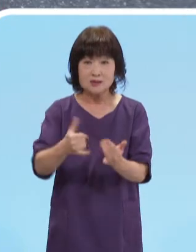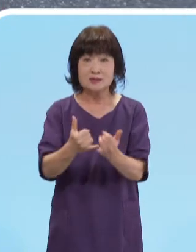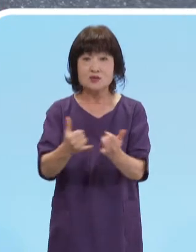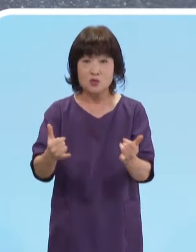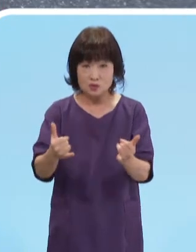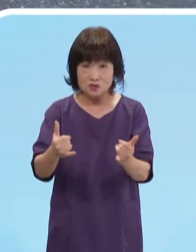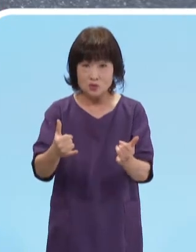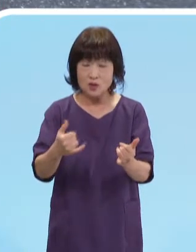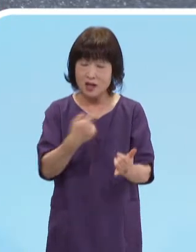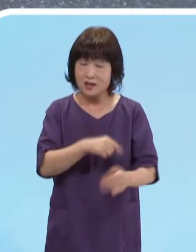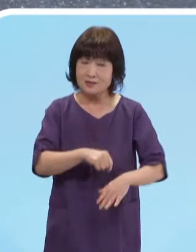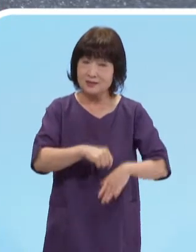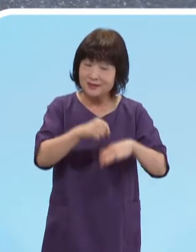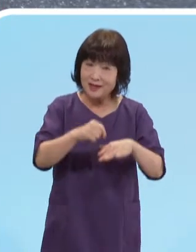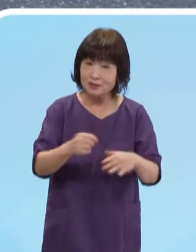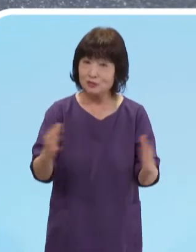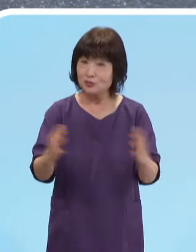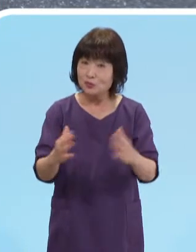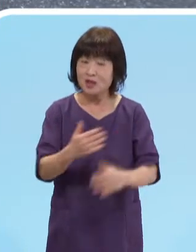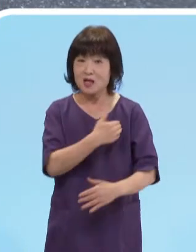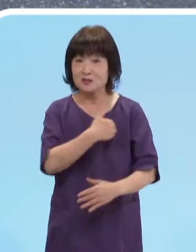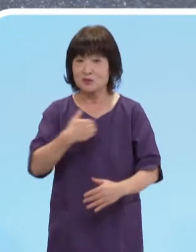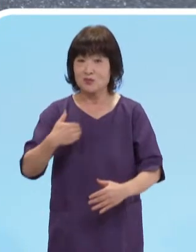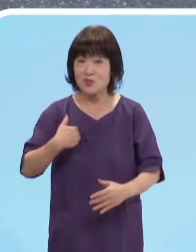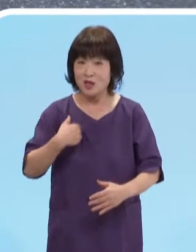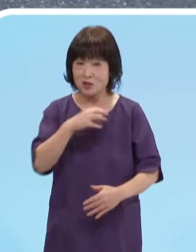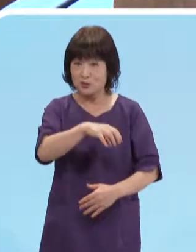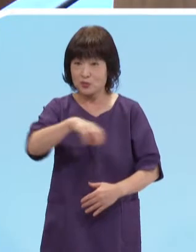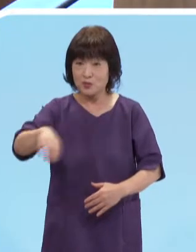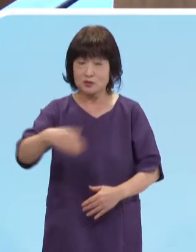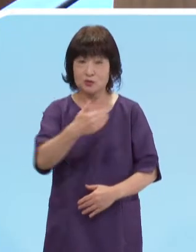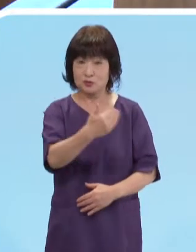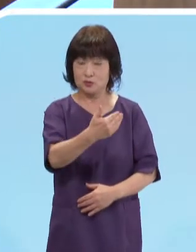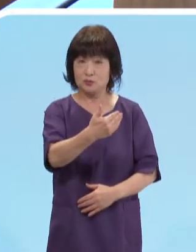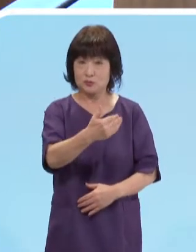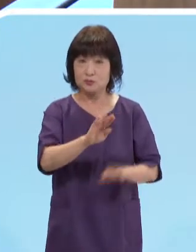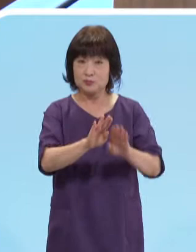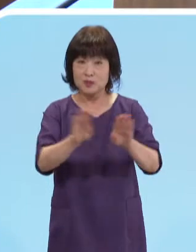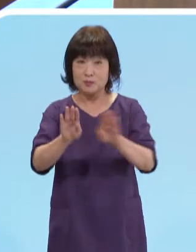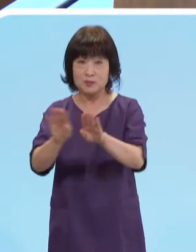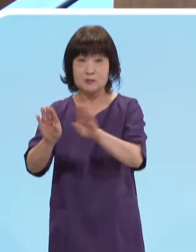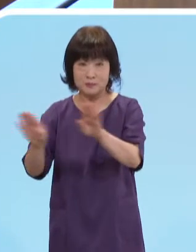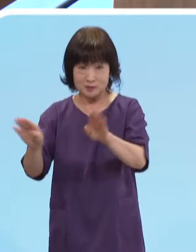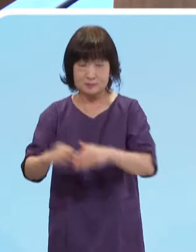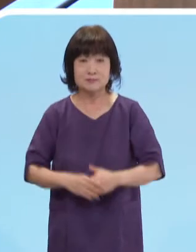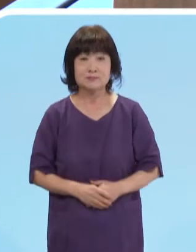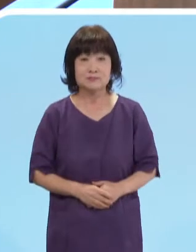用できる集いの場として認知症カフェを9つ展開しているんです。